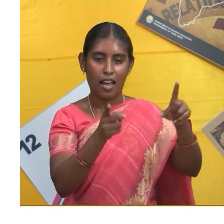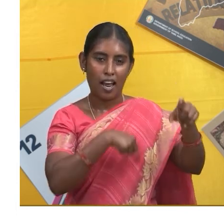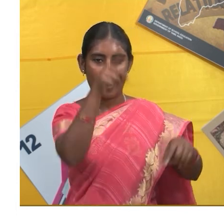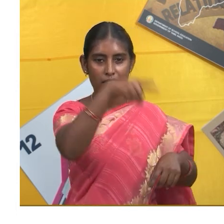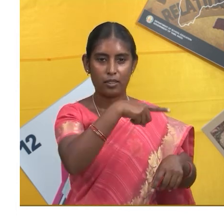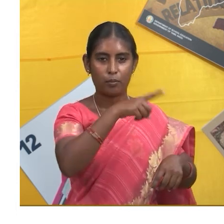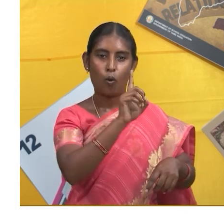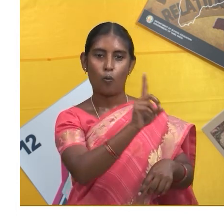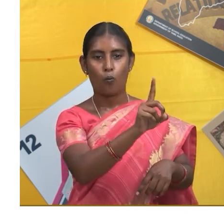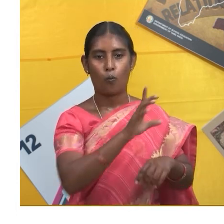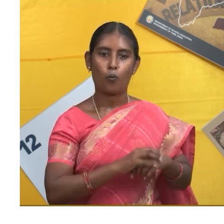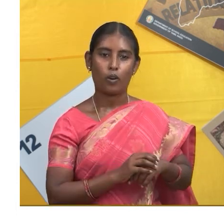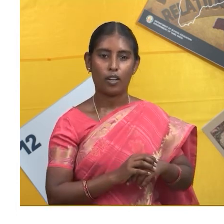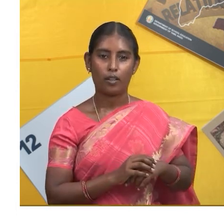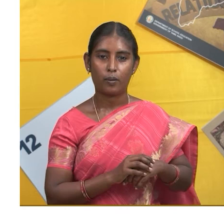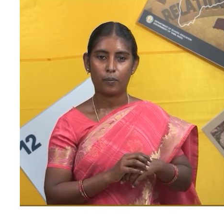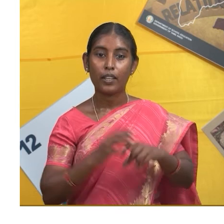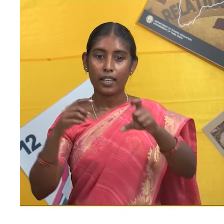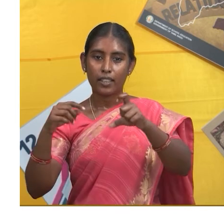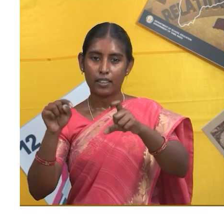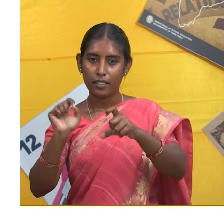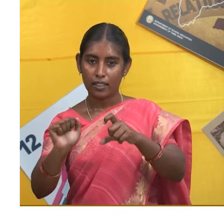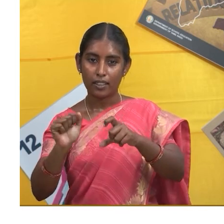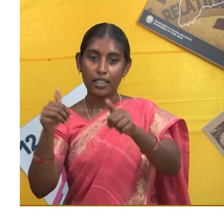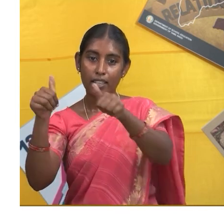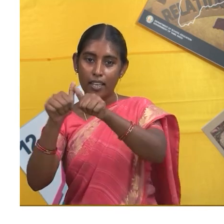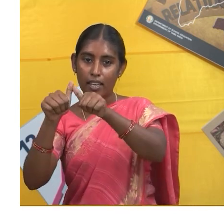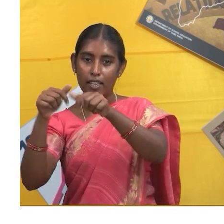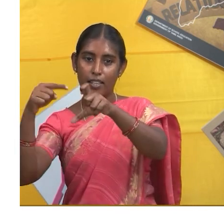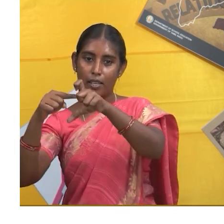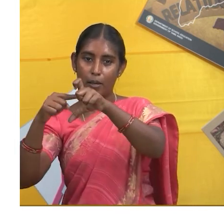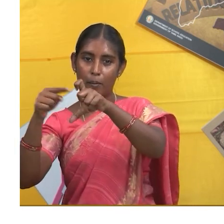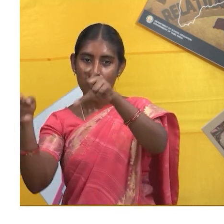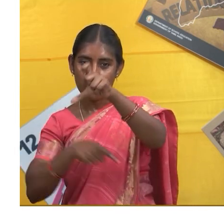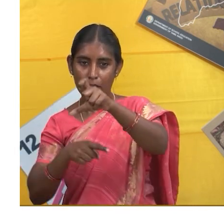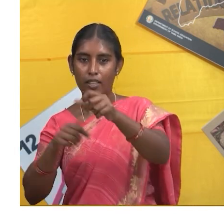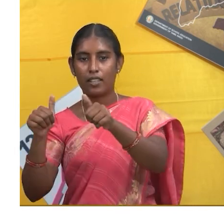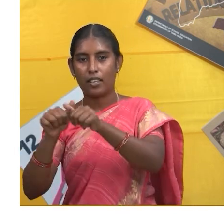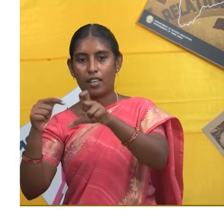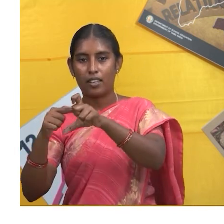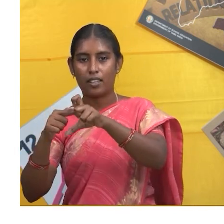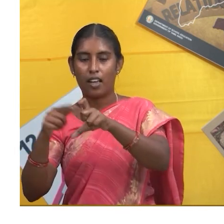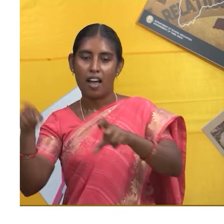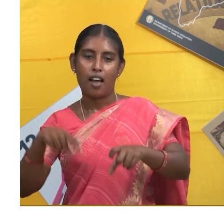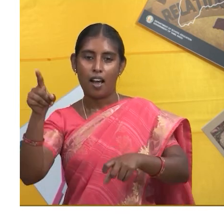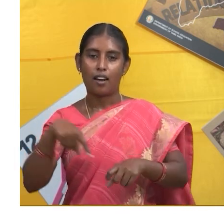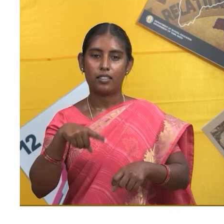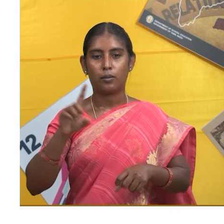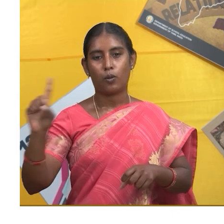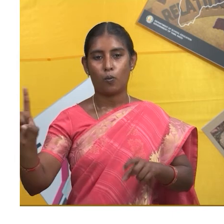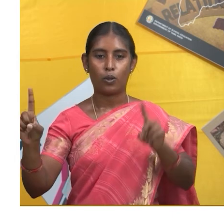ந vowக்கர்தியாம். A E by AE plus EC by AE அப்போது